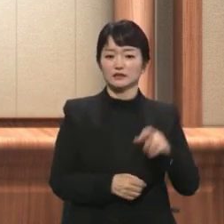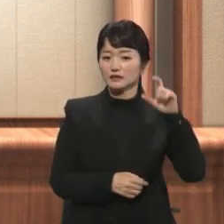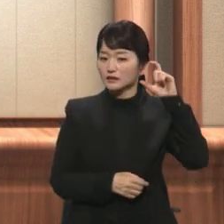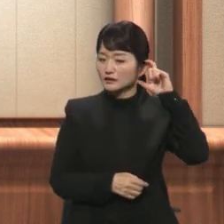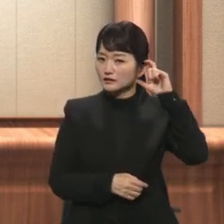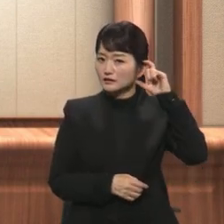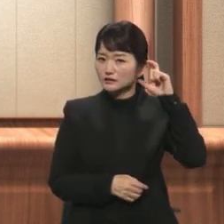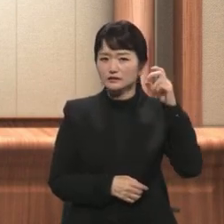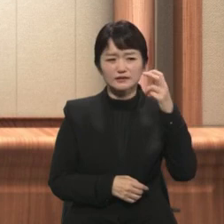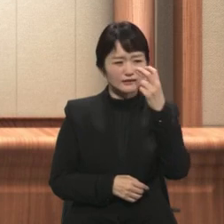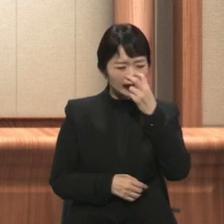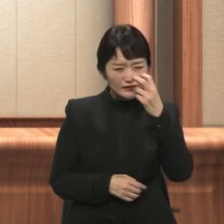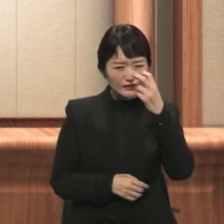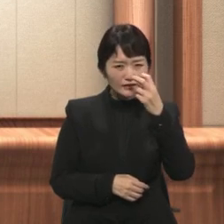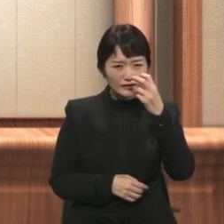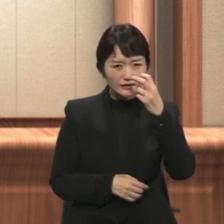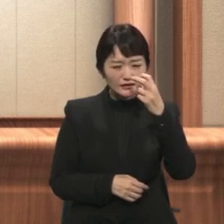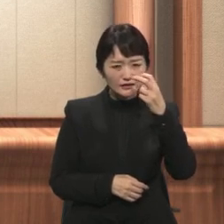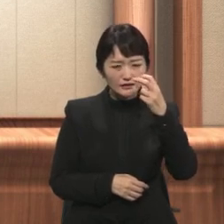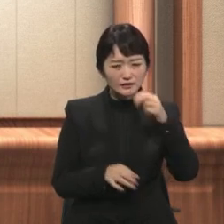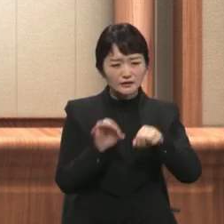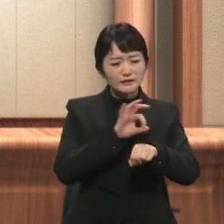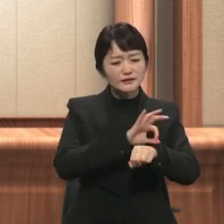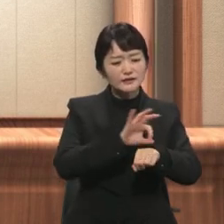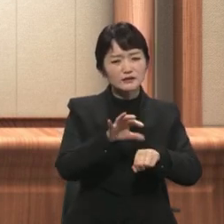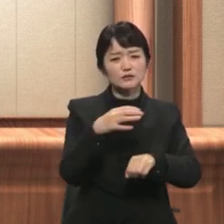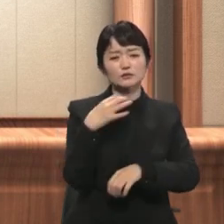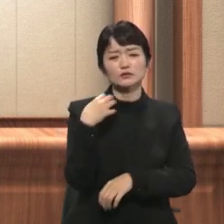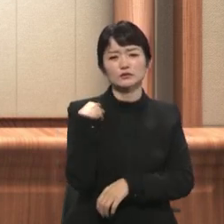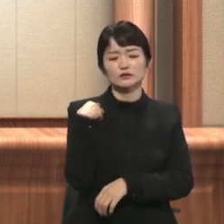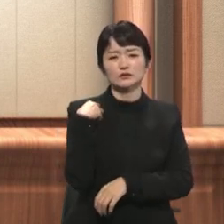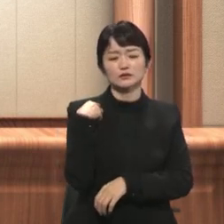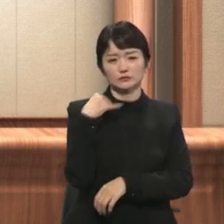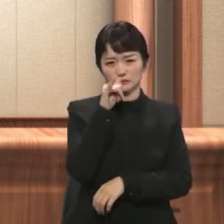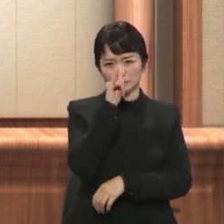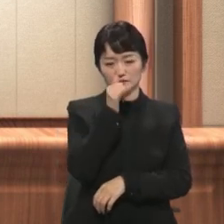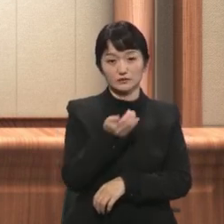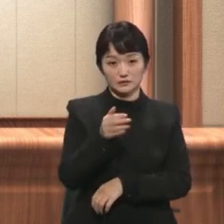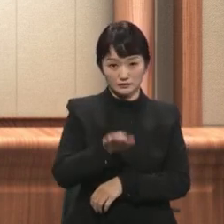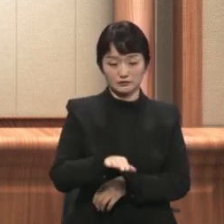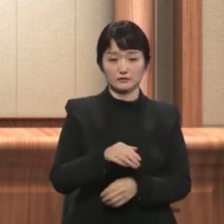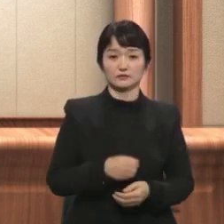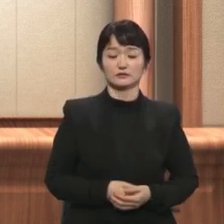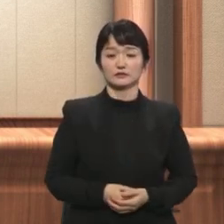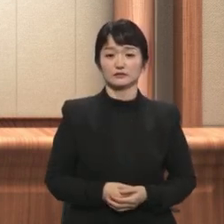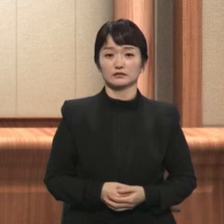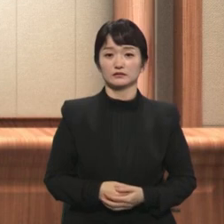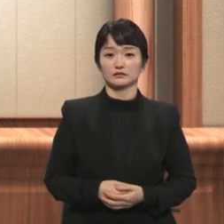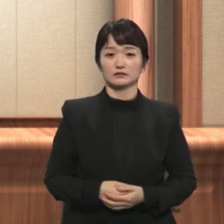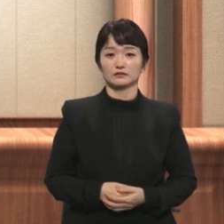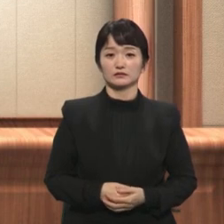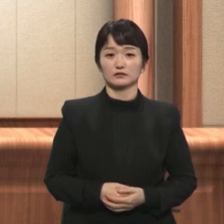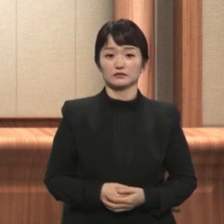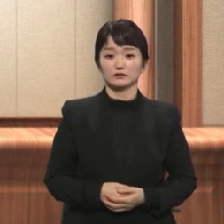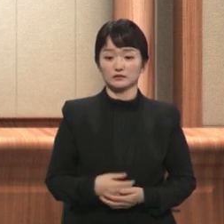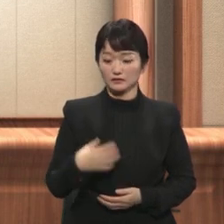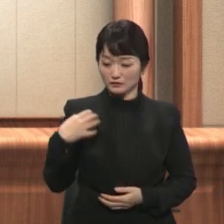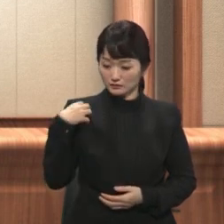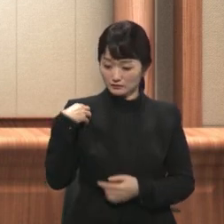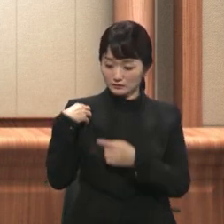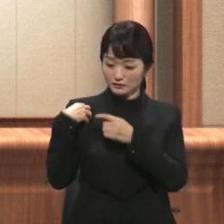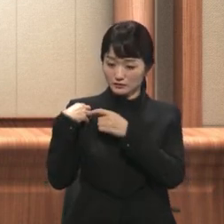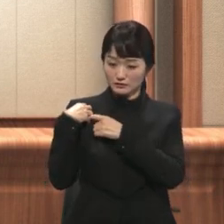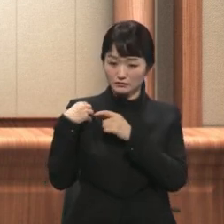관리를 소홀히했던 그 책임 그 책임이 있다라는 부분음 만이 책임에 대해서 과연이